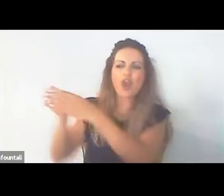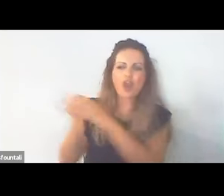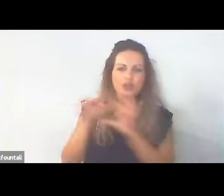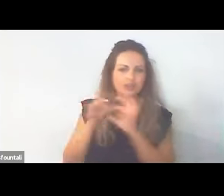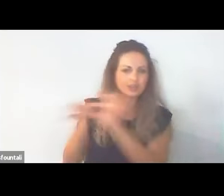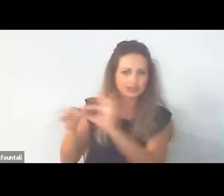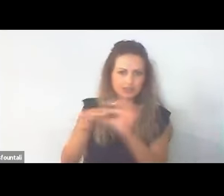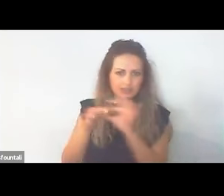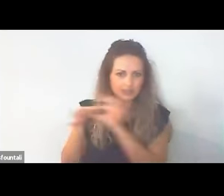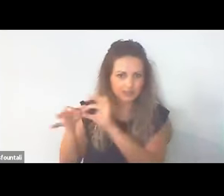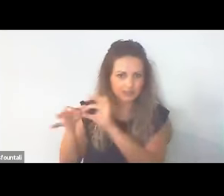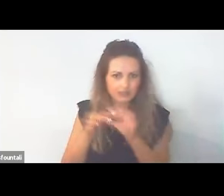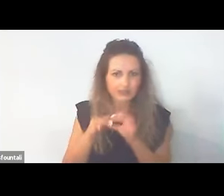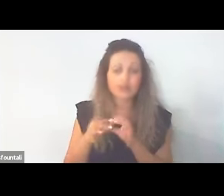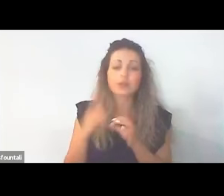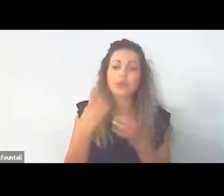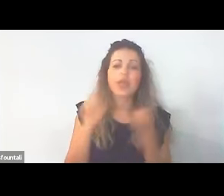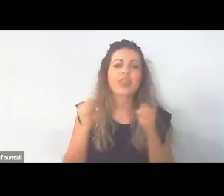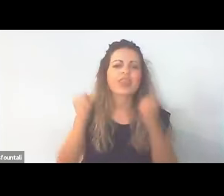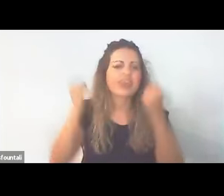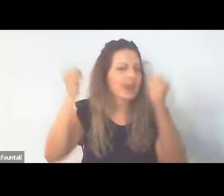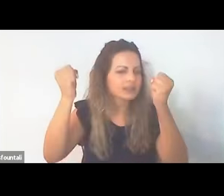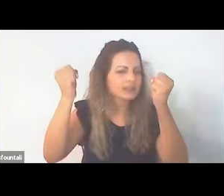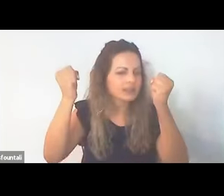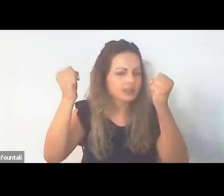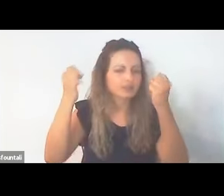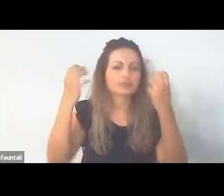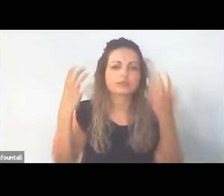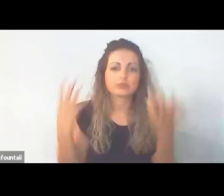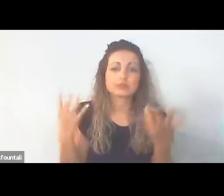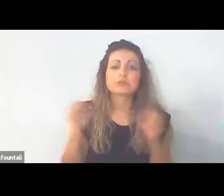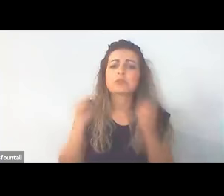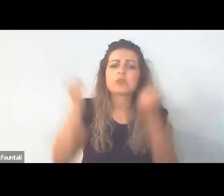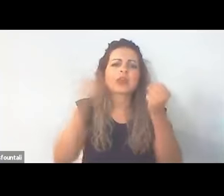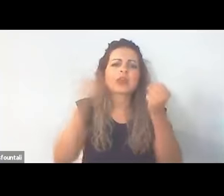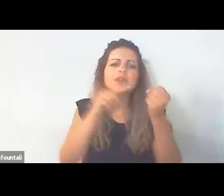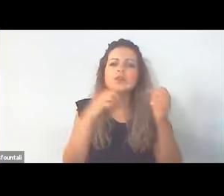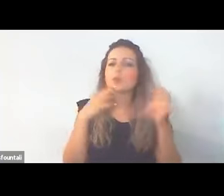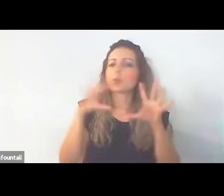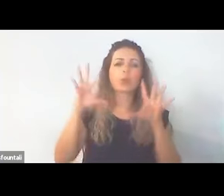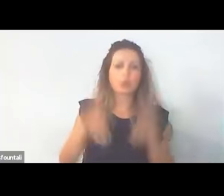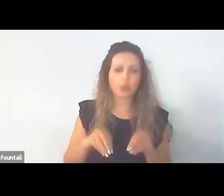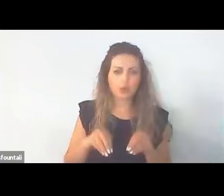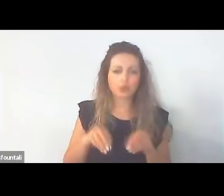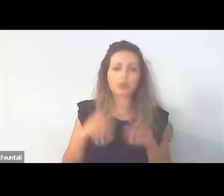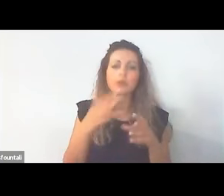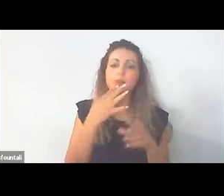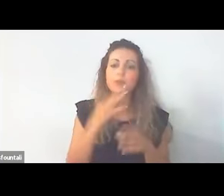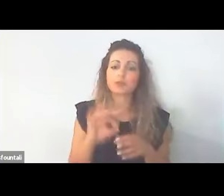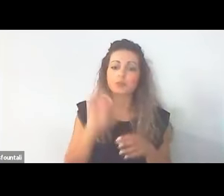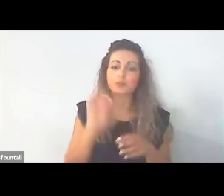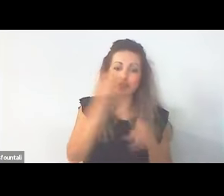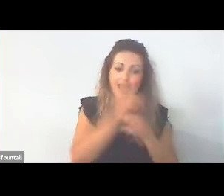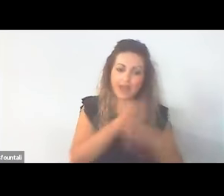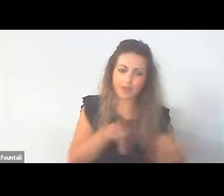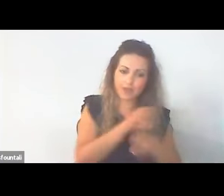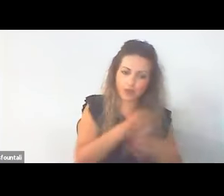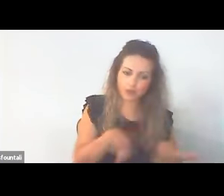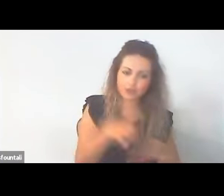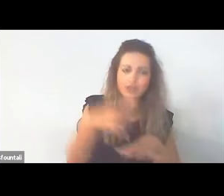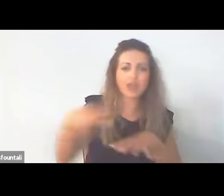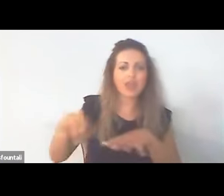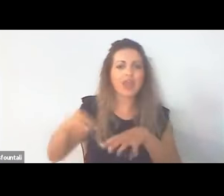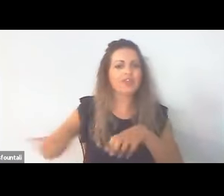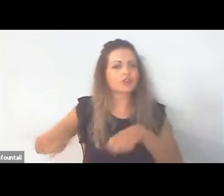πολύπλευρη δράση, η οποία αφορούσε αφενός την δυνατότητα ενημέρωσης και ευαισθητοποίησης της κοινής γνώμης με